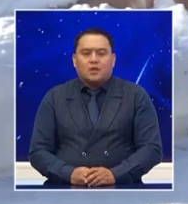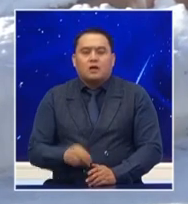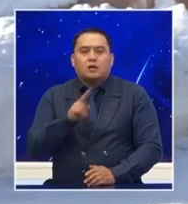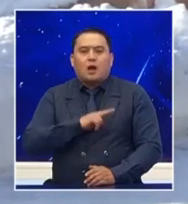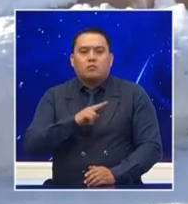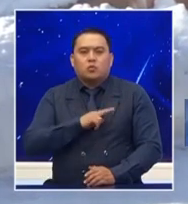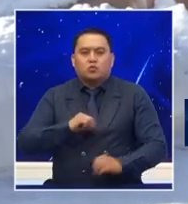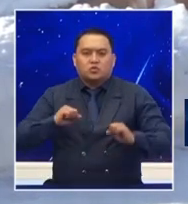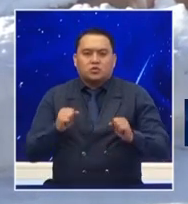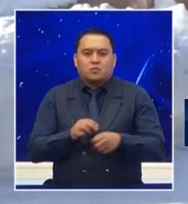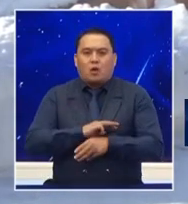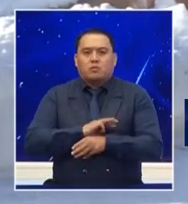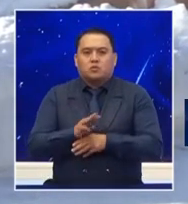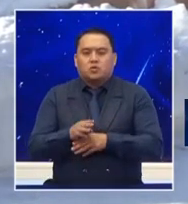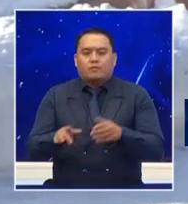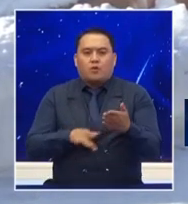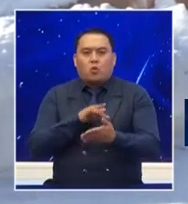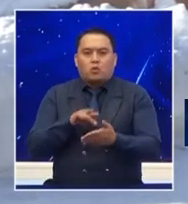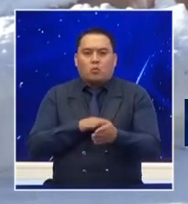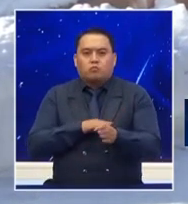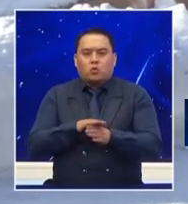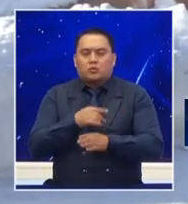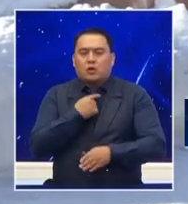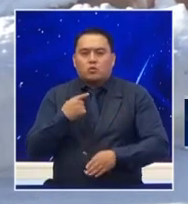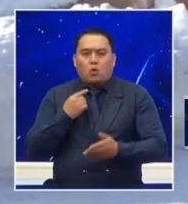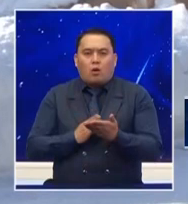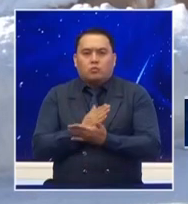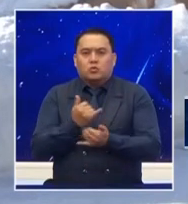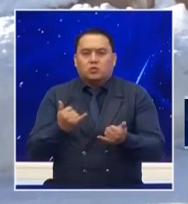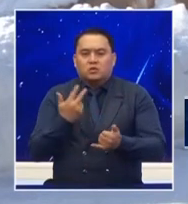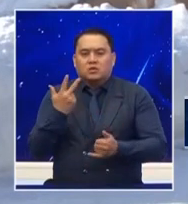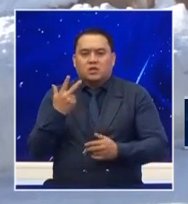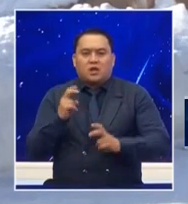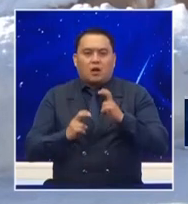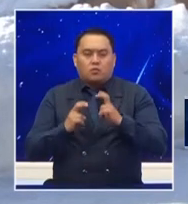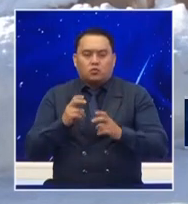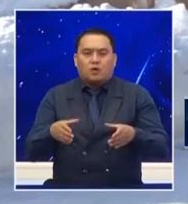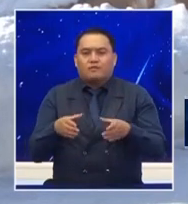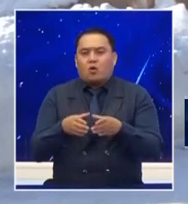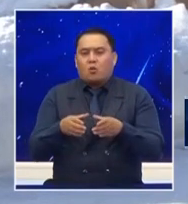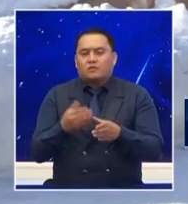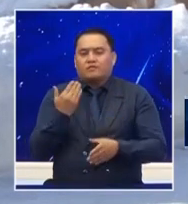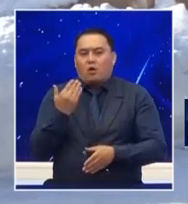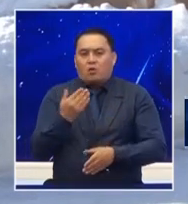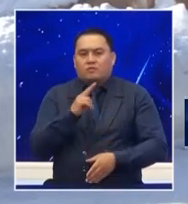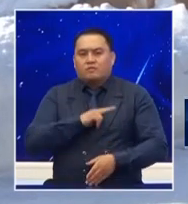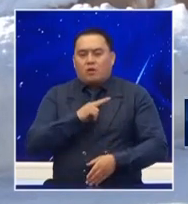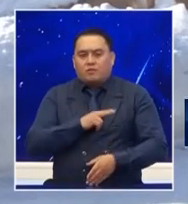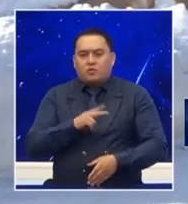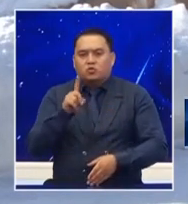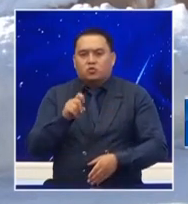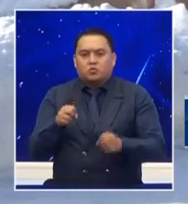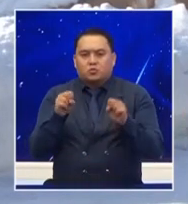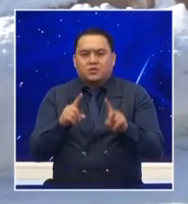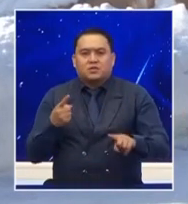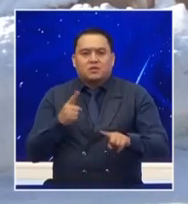Работы по зимнему содержанию города идут полным ходом. Талдыкурган обслуживает 3 коммунальных предприятия. В общей сложности у них имеется более 100 единиц